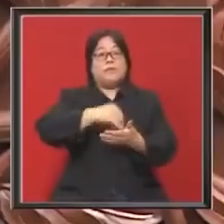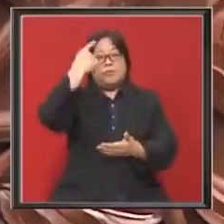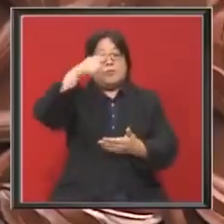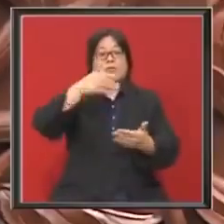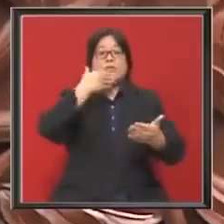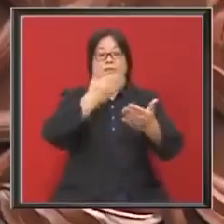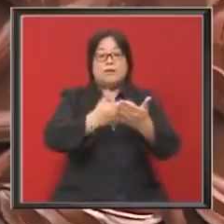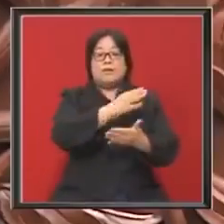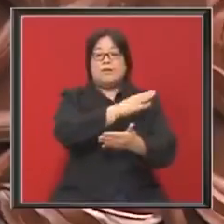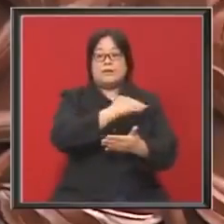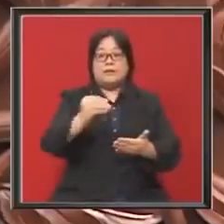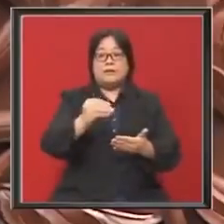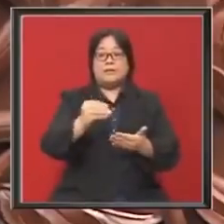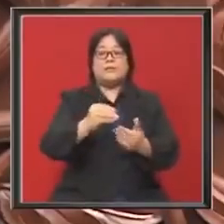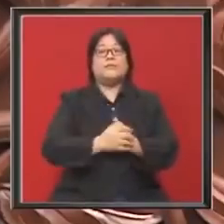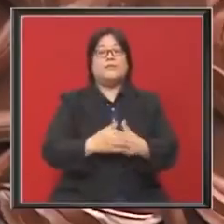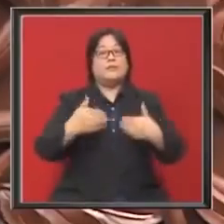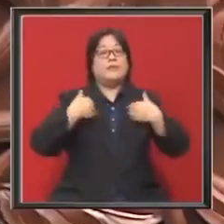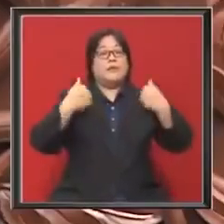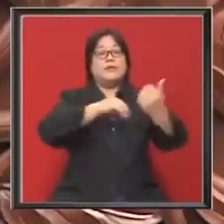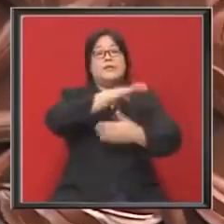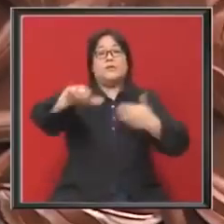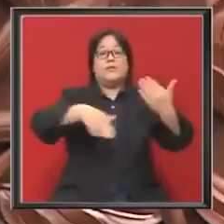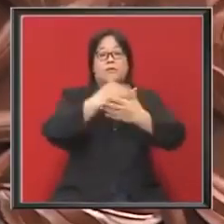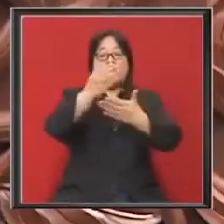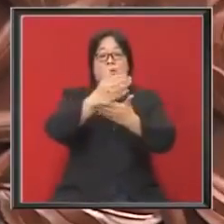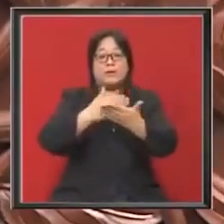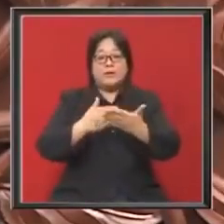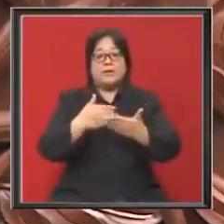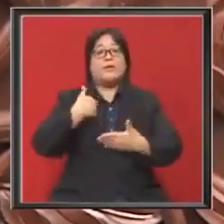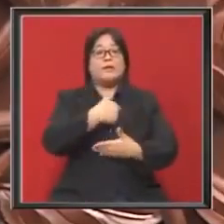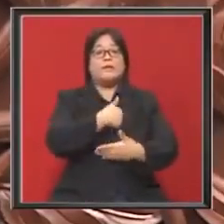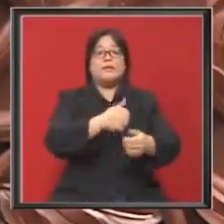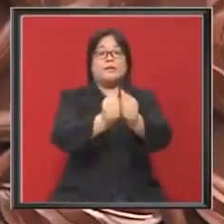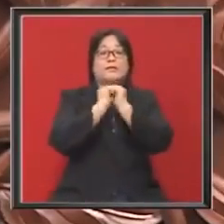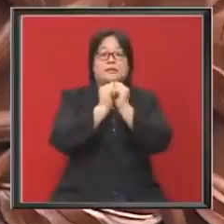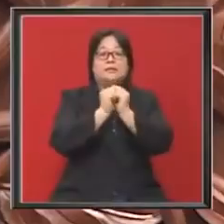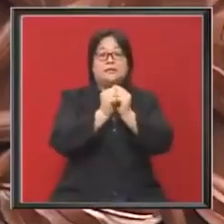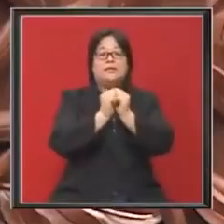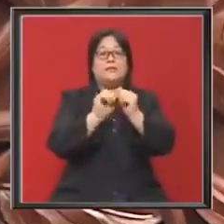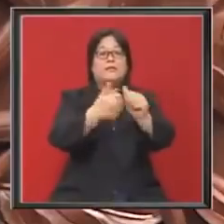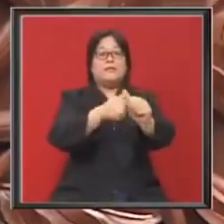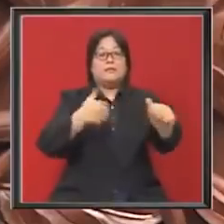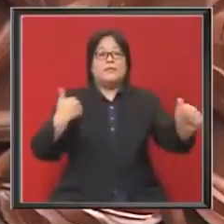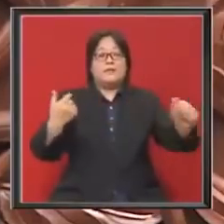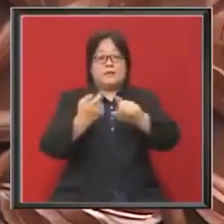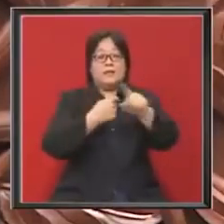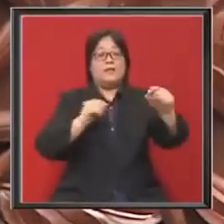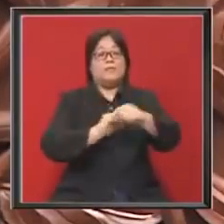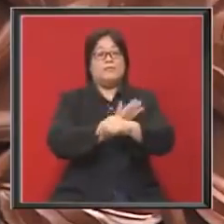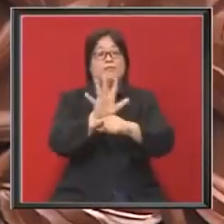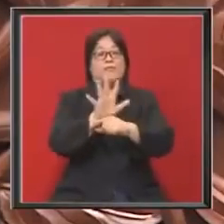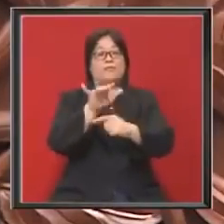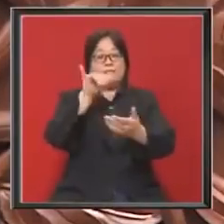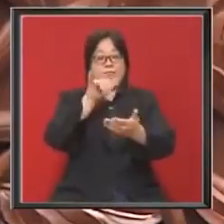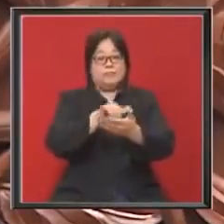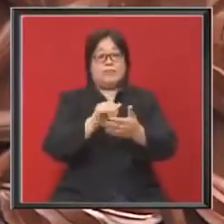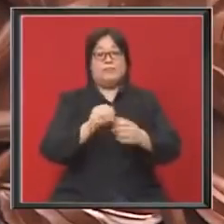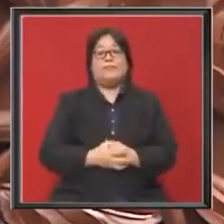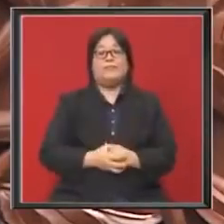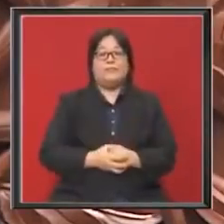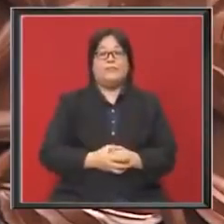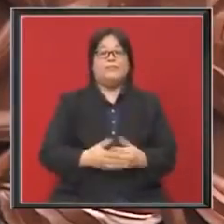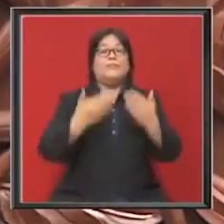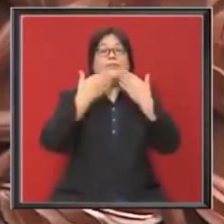demi baikan dan kemaslahatan semua pihak agar kita sama-sama terhindar daripada wabak yang membawa